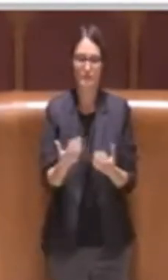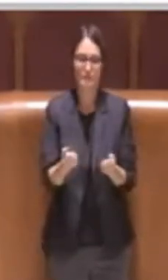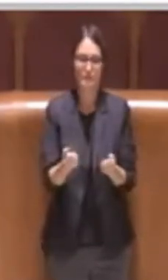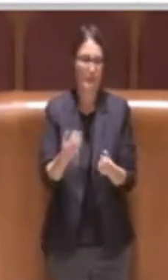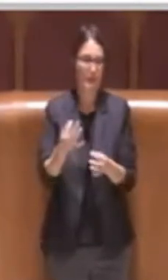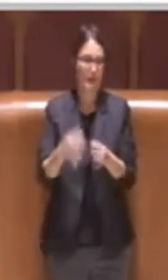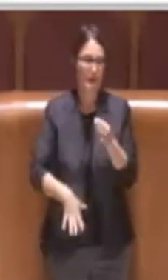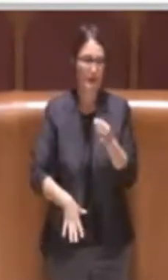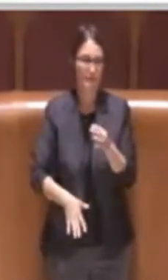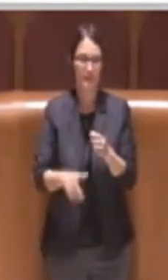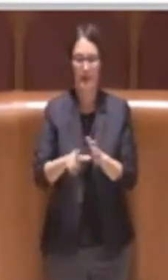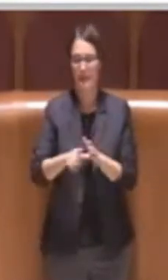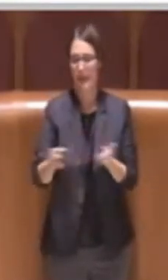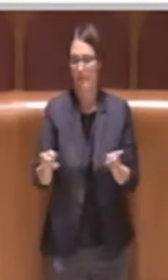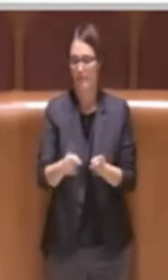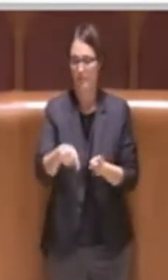Grazie.